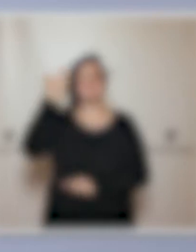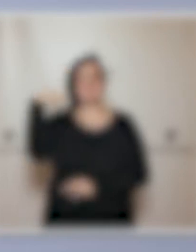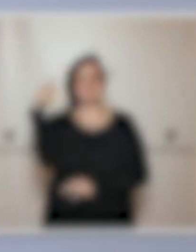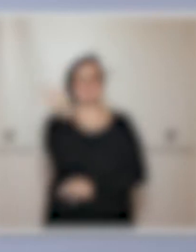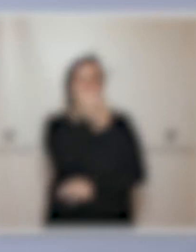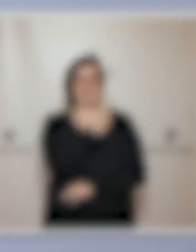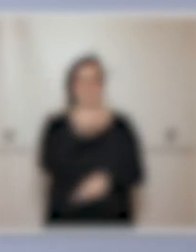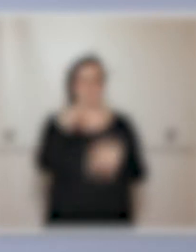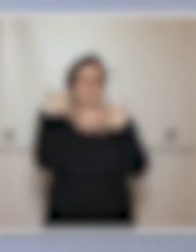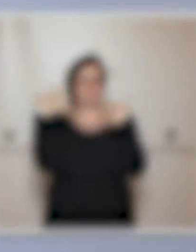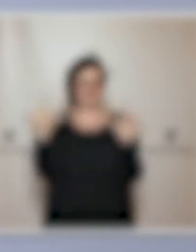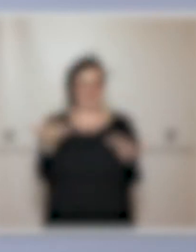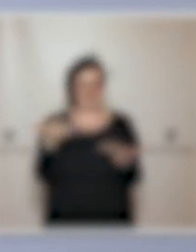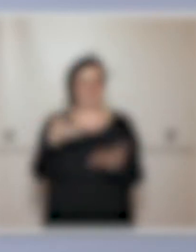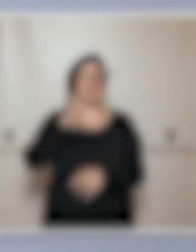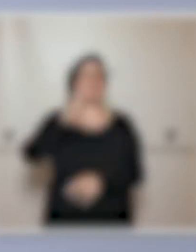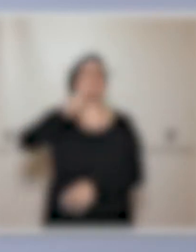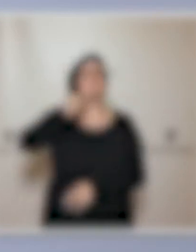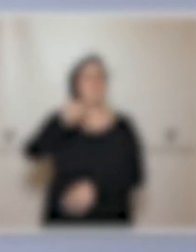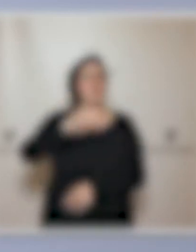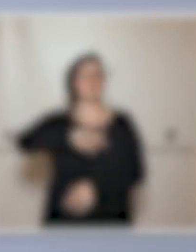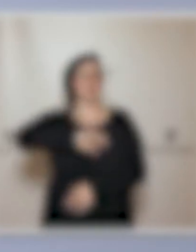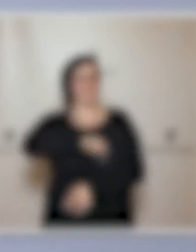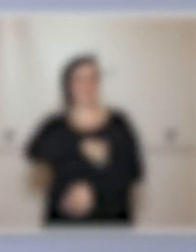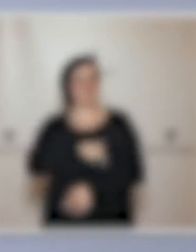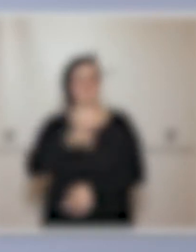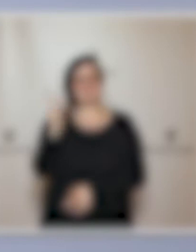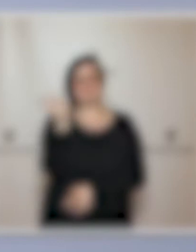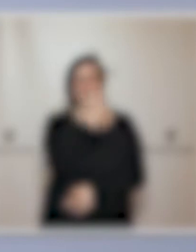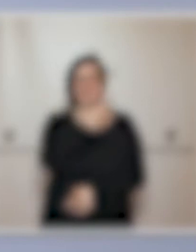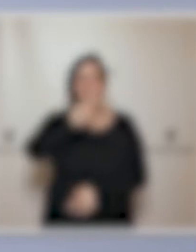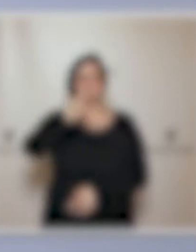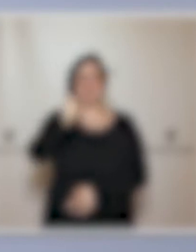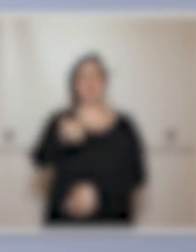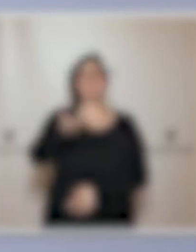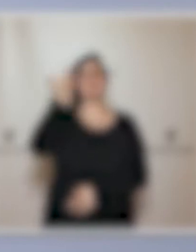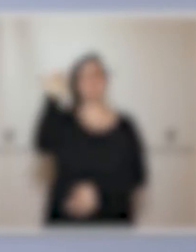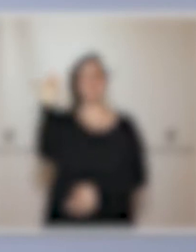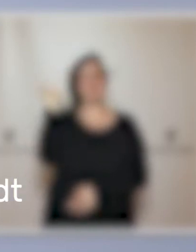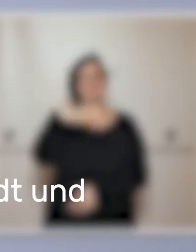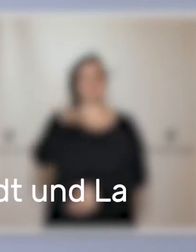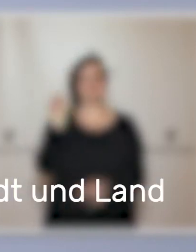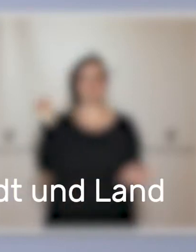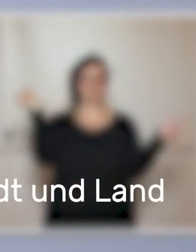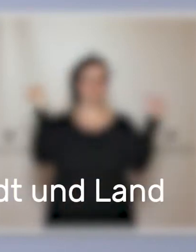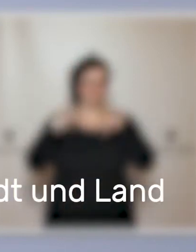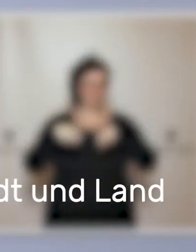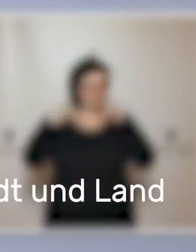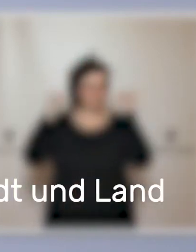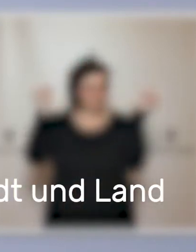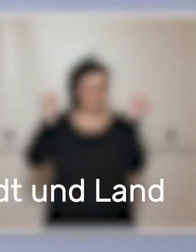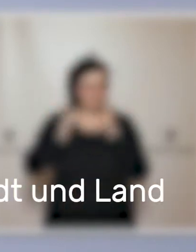in den neuen entwicklungsplan des landes einfließen sollen man will gleichwertige lebensverhältnisse in stadt und land schaffen